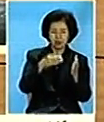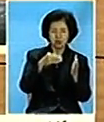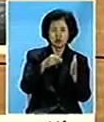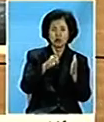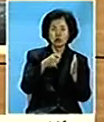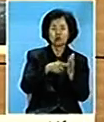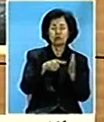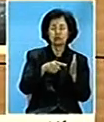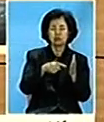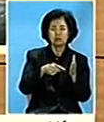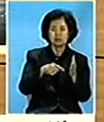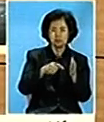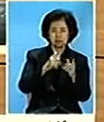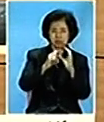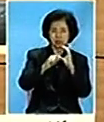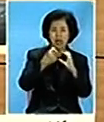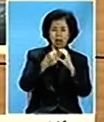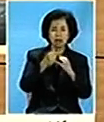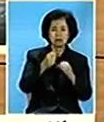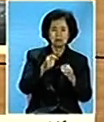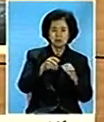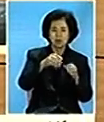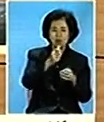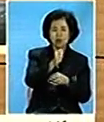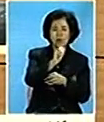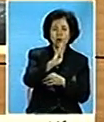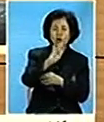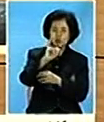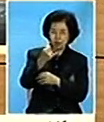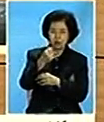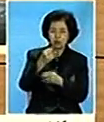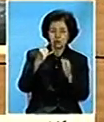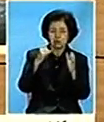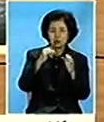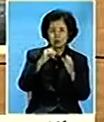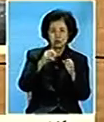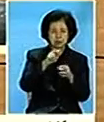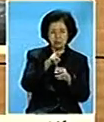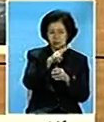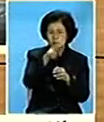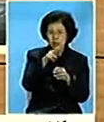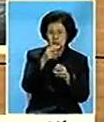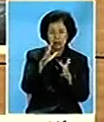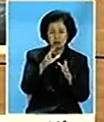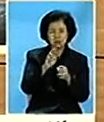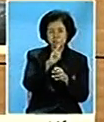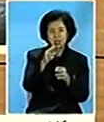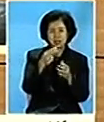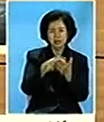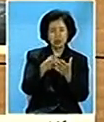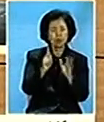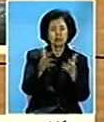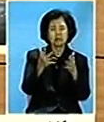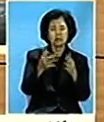ไว้ซึ่งได้รับการดูแลโดยองค์การบริหารส่วนจังหวัดชุมพรไม่ได้ใช้ประโยชน์ให้สมคุ้มค่าครับผมคิดว่าเป็นเ